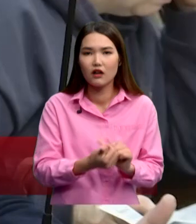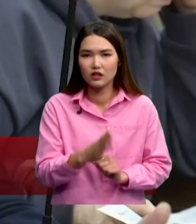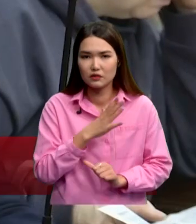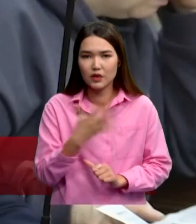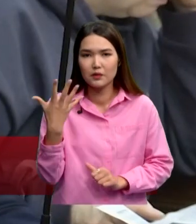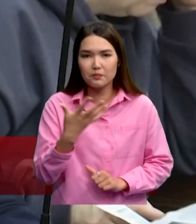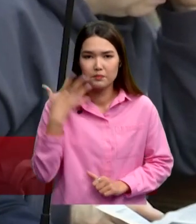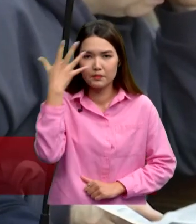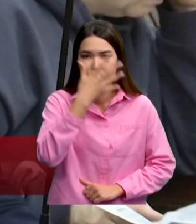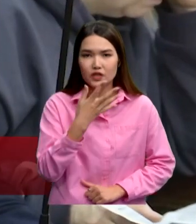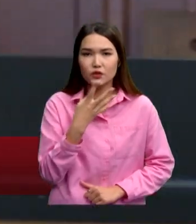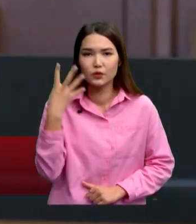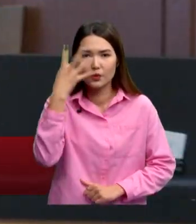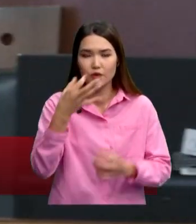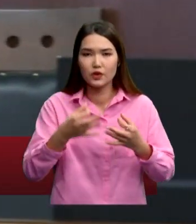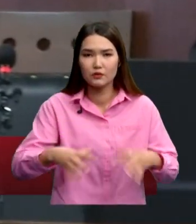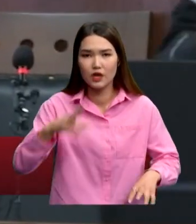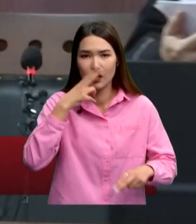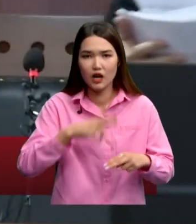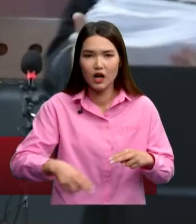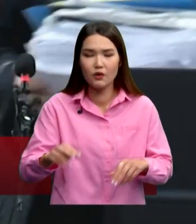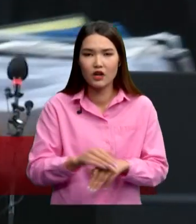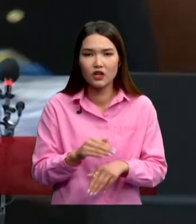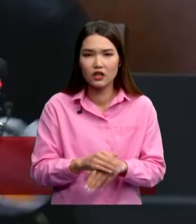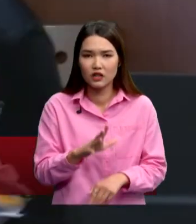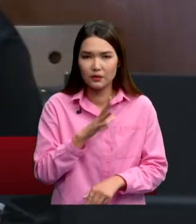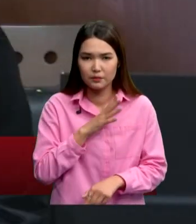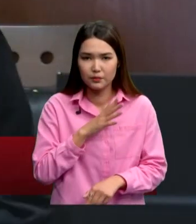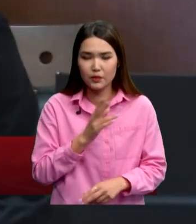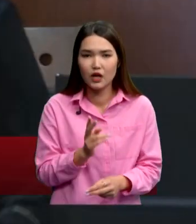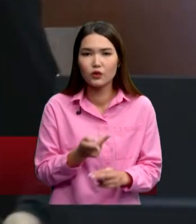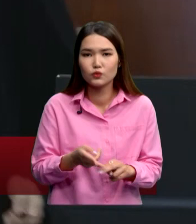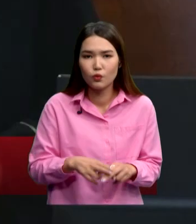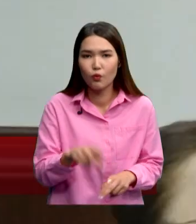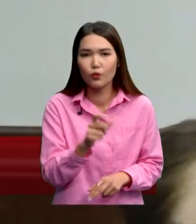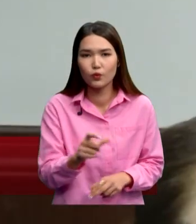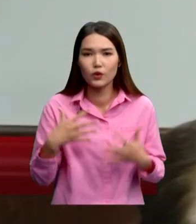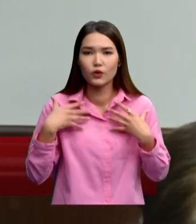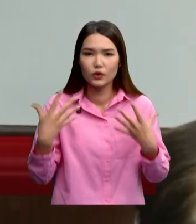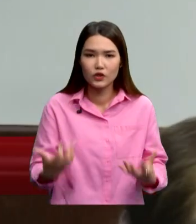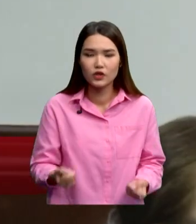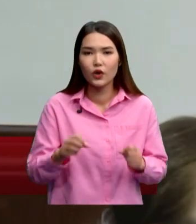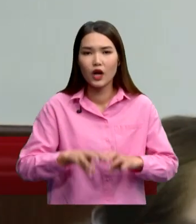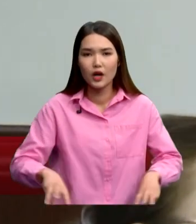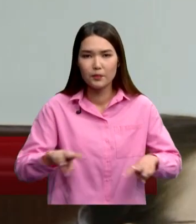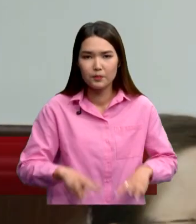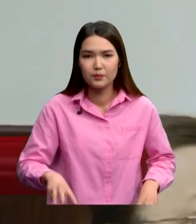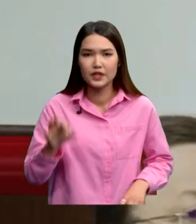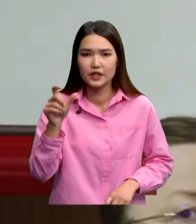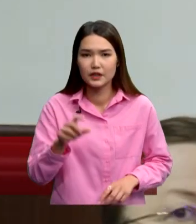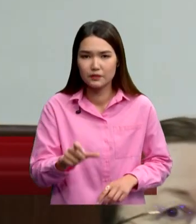5 және 4 жылға бас бостандығын шектеу жазасына кескен. Сондай-ақ олардан денсаулық сақтау министрлігінің